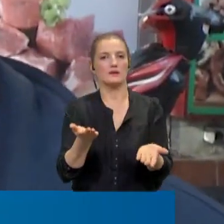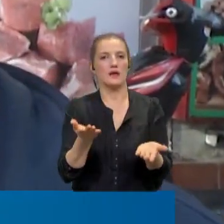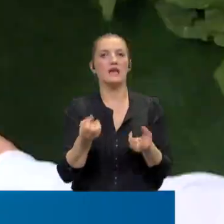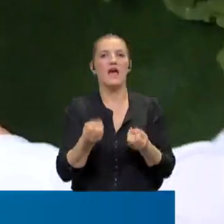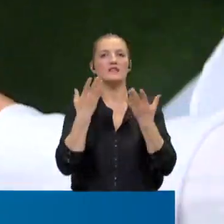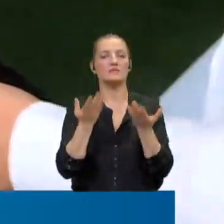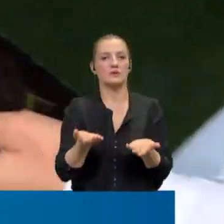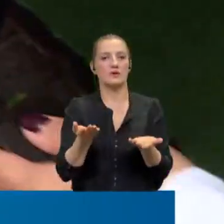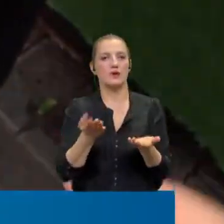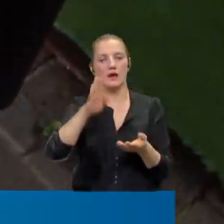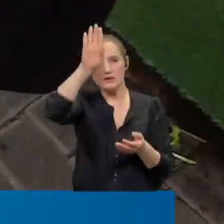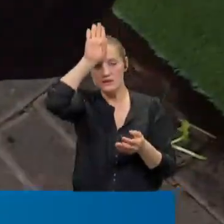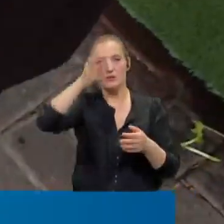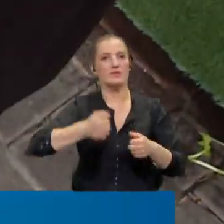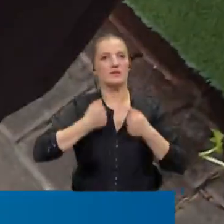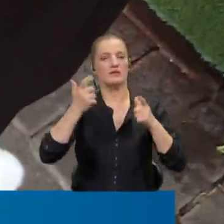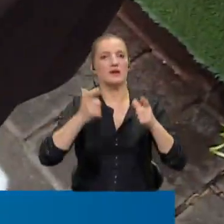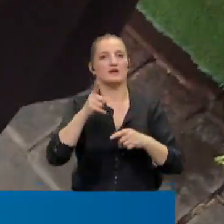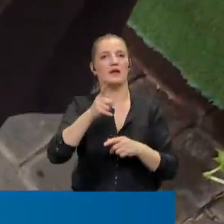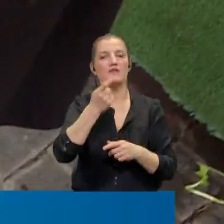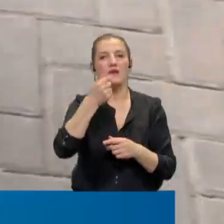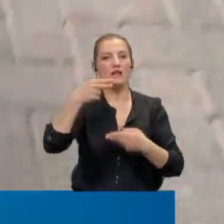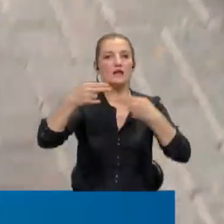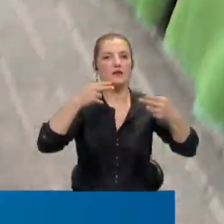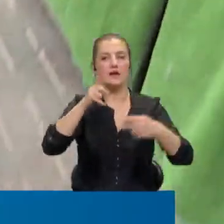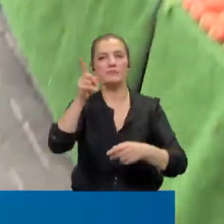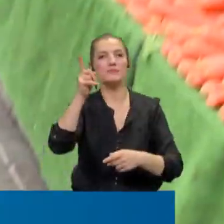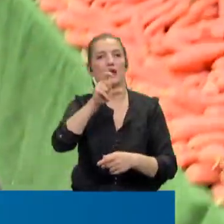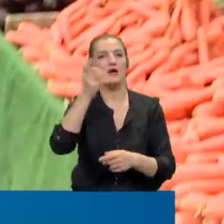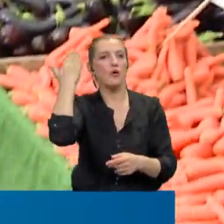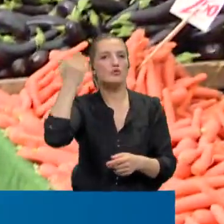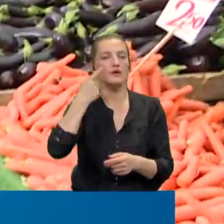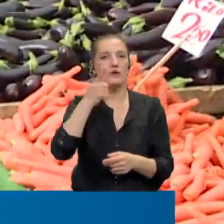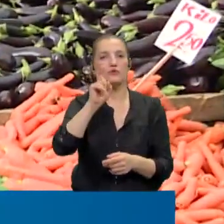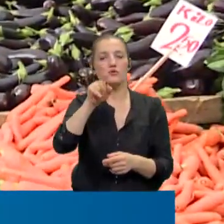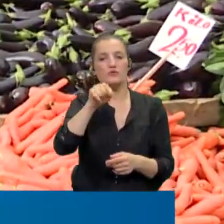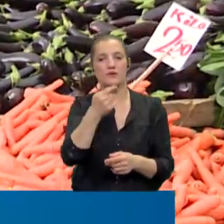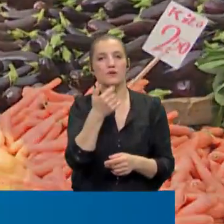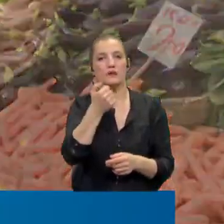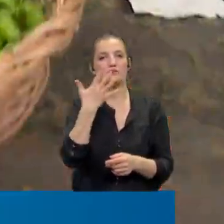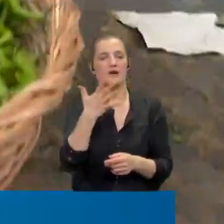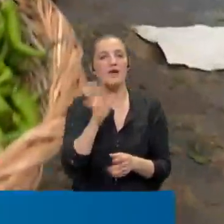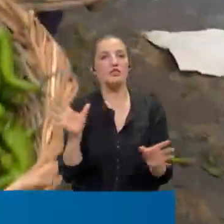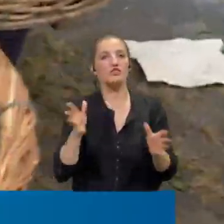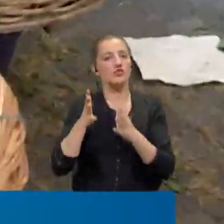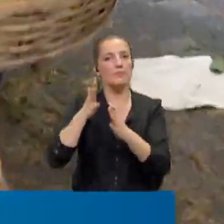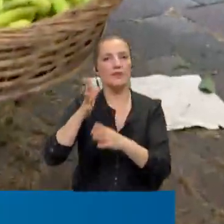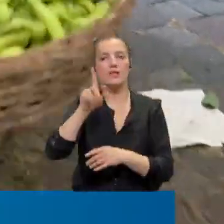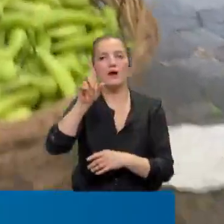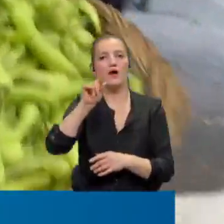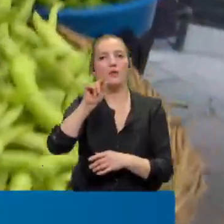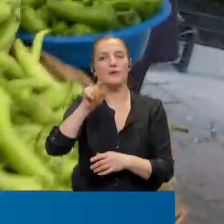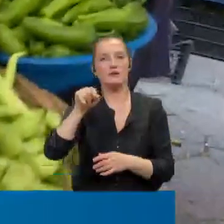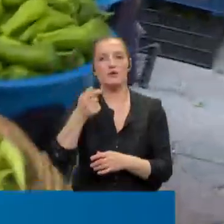büyütmüyor megakentte perakende fiyatlar Bir önceki aya göre yüze doku bu 65 toptan fiyatlarda yüzde on